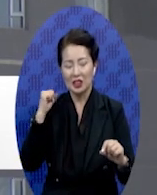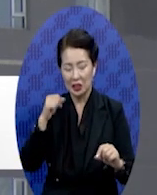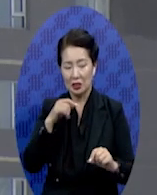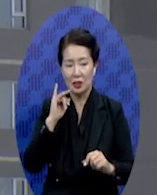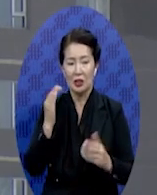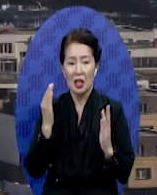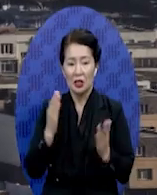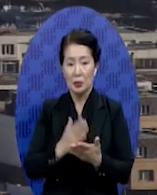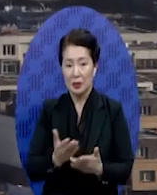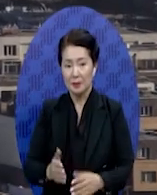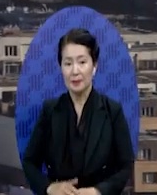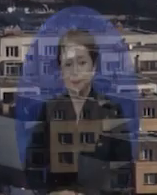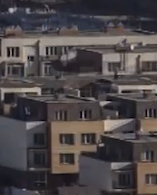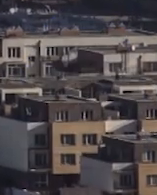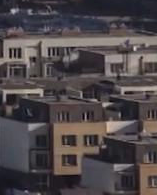байлаа.